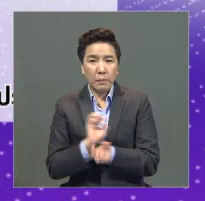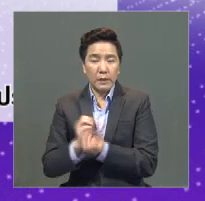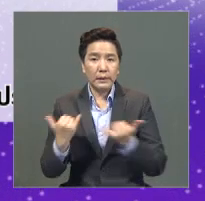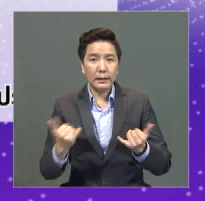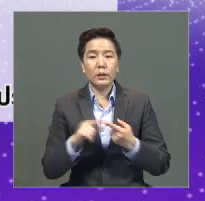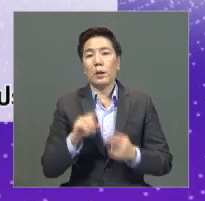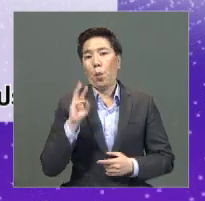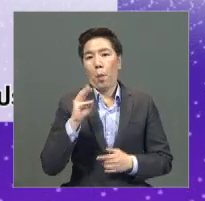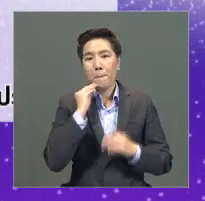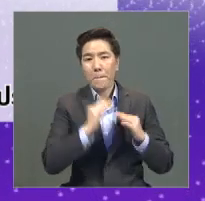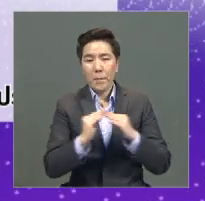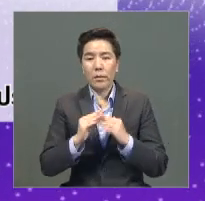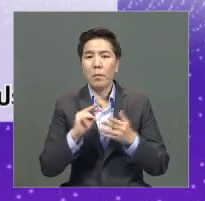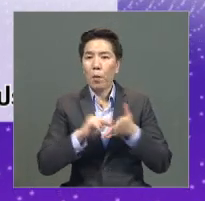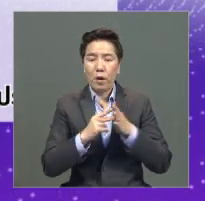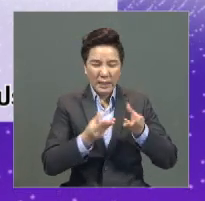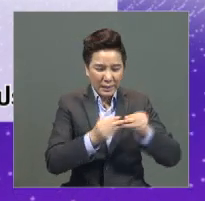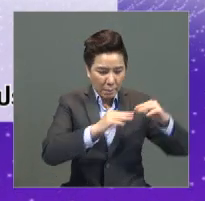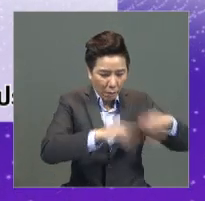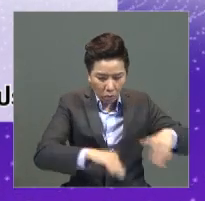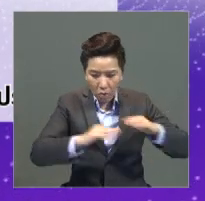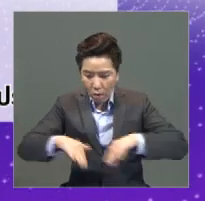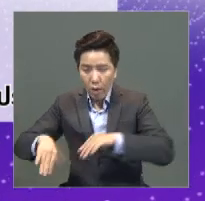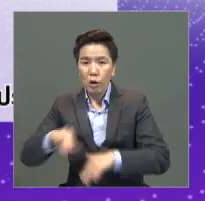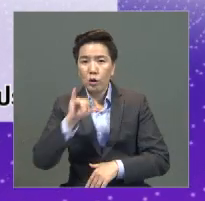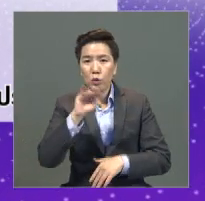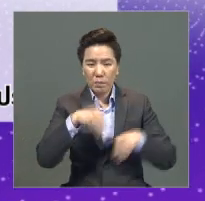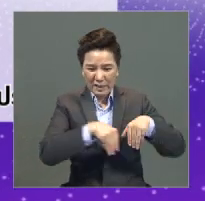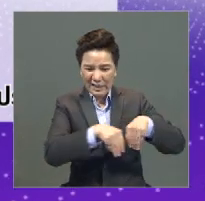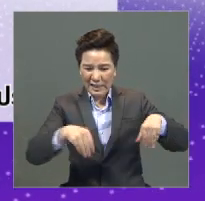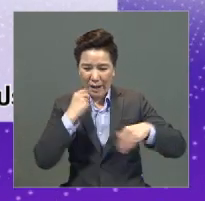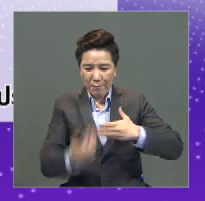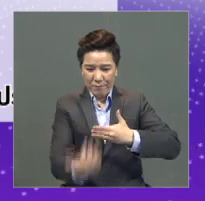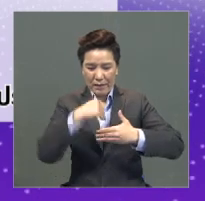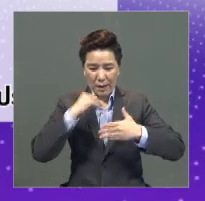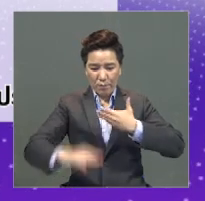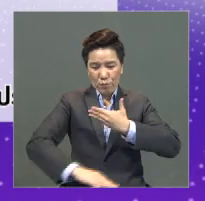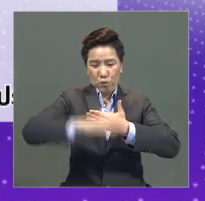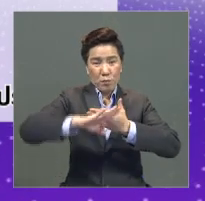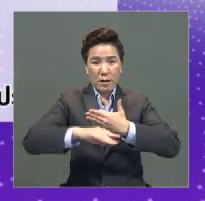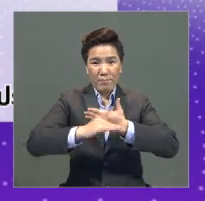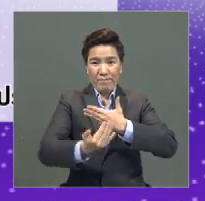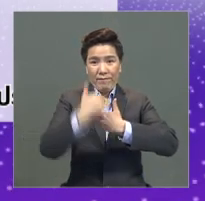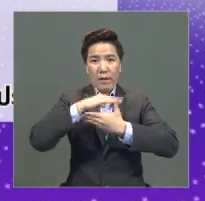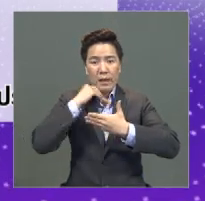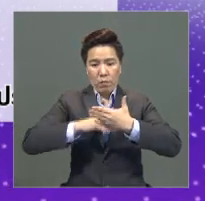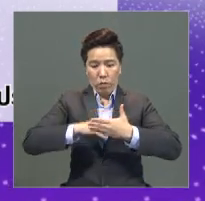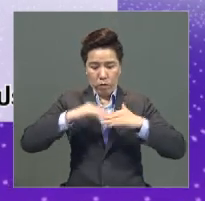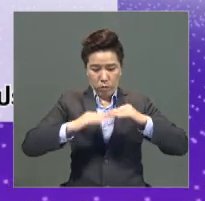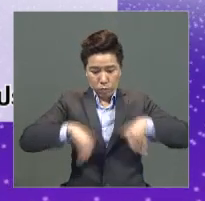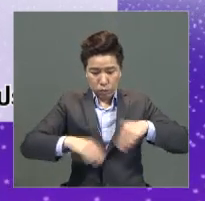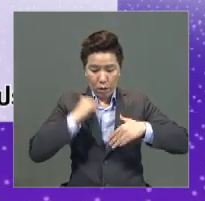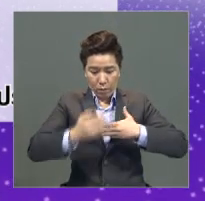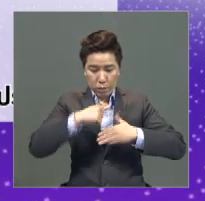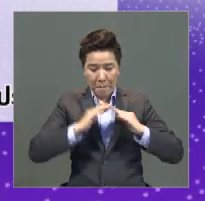ได้รับผลกระทบไป 6หมู่บ้านเรียกว่าขันดินที่แม่น้ำมีหอยกันแม่น้ำยมแม่เข้าท่วมเนี่ยขาดสายจุดแล้วก็มีน้ำตลิดนะ